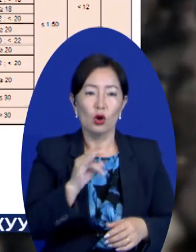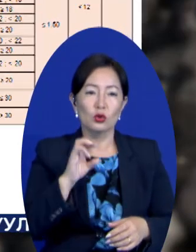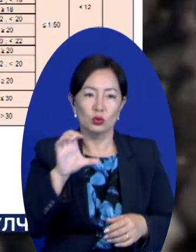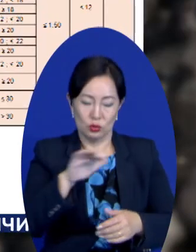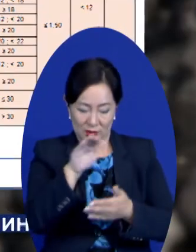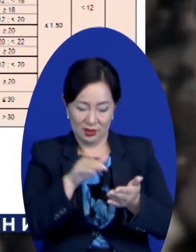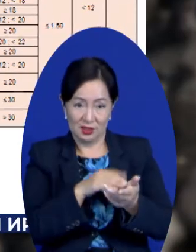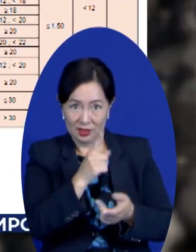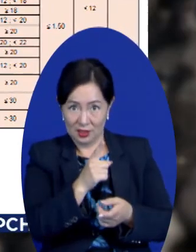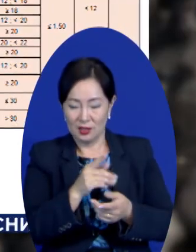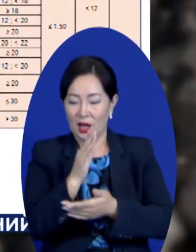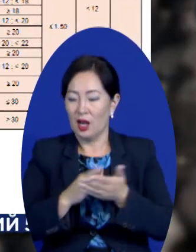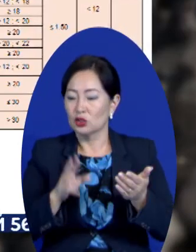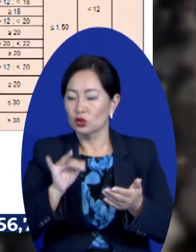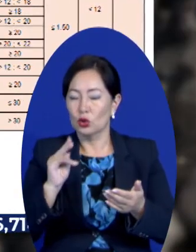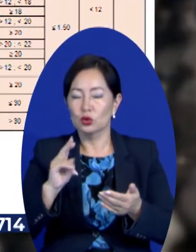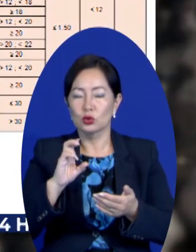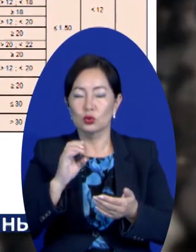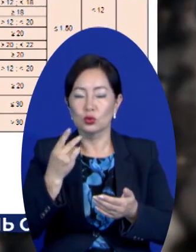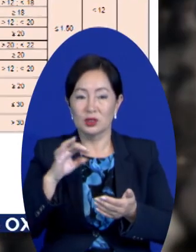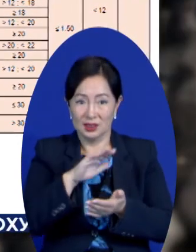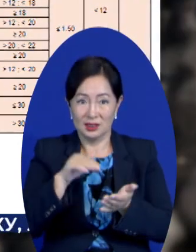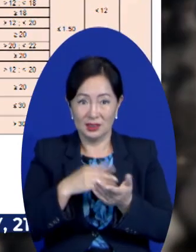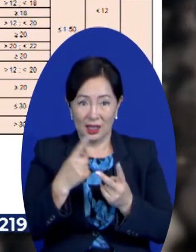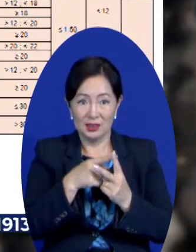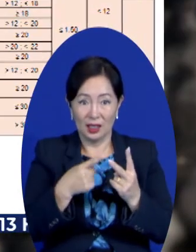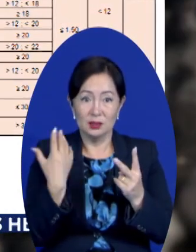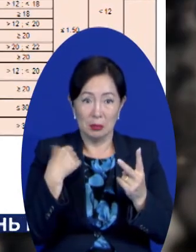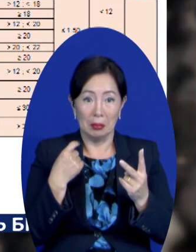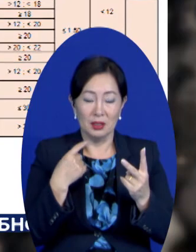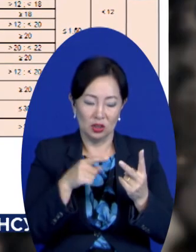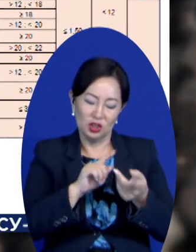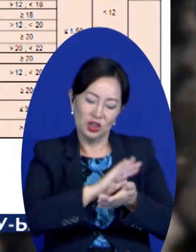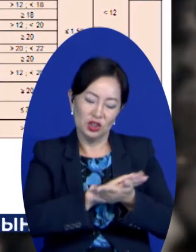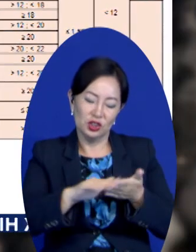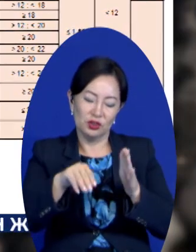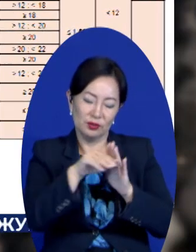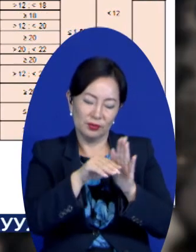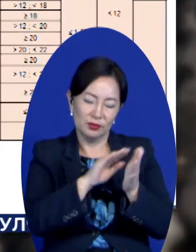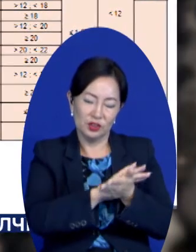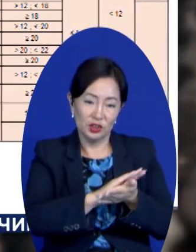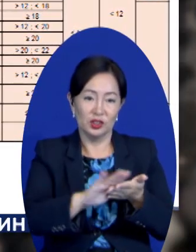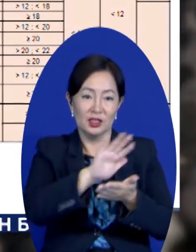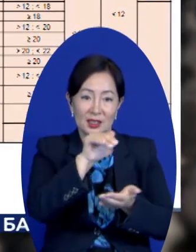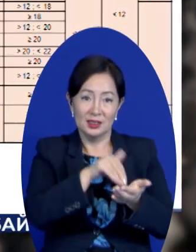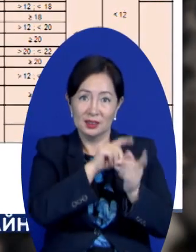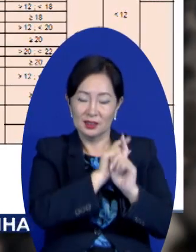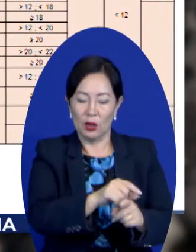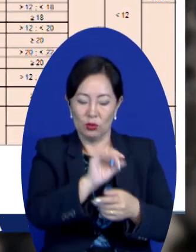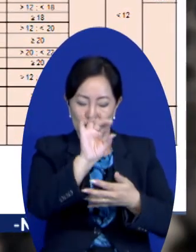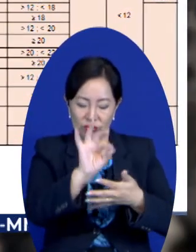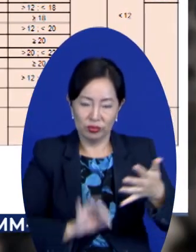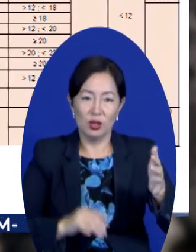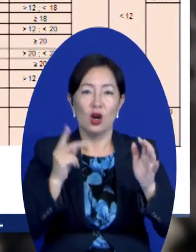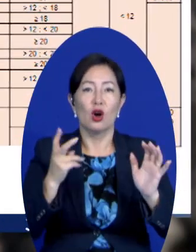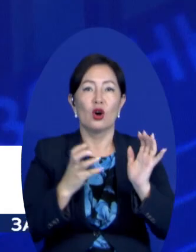байсан. За хагас кокс чих нүүрсний ганцхан стандарт гэх мэтчлээ. Тэгэхээр энийг бид нэр шинэ стандартаар 29